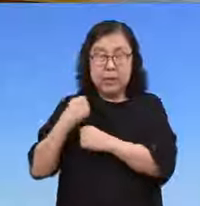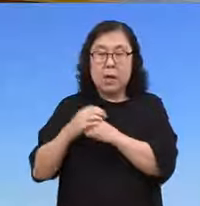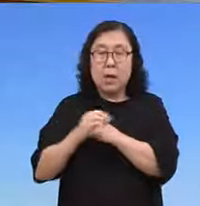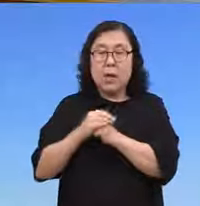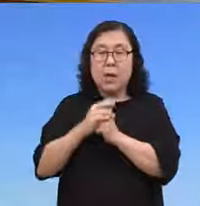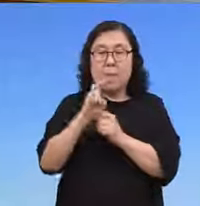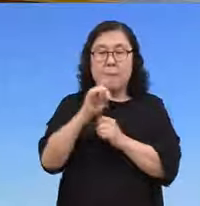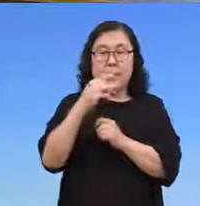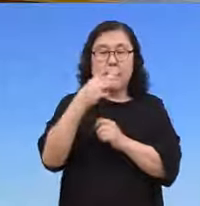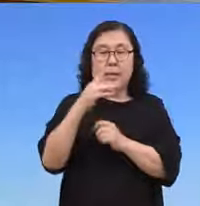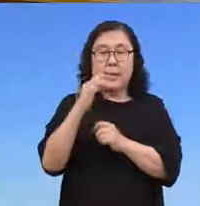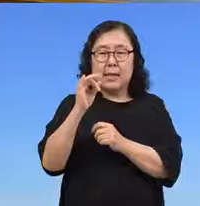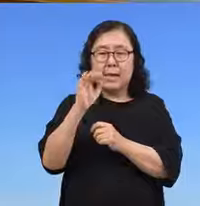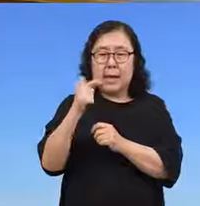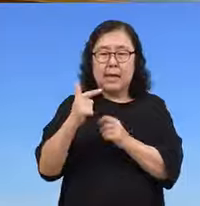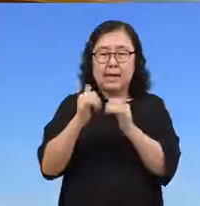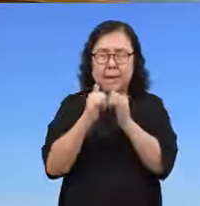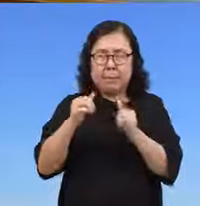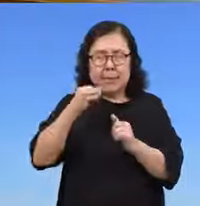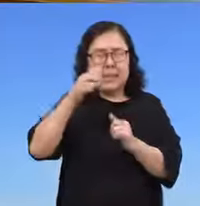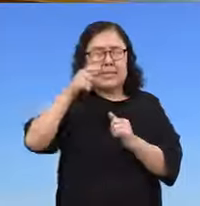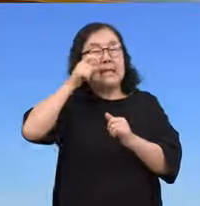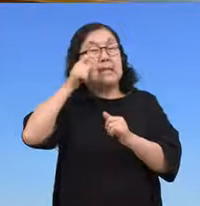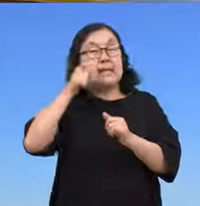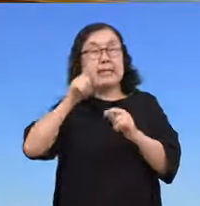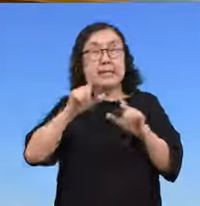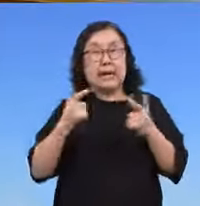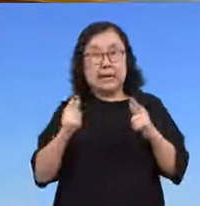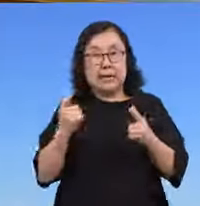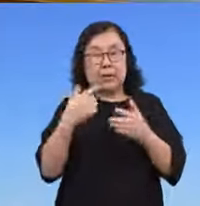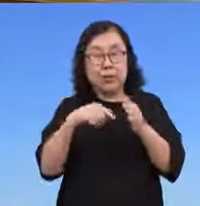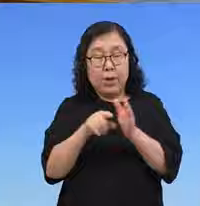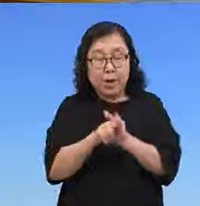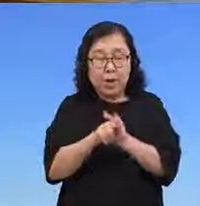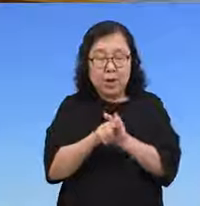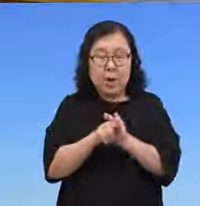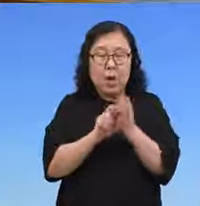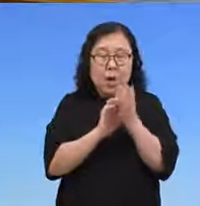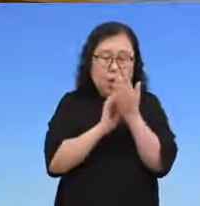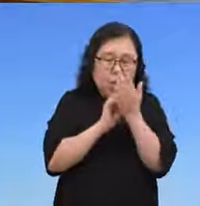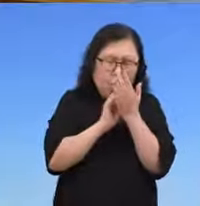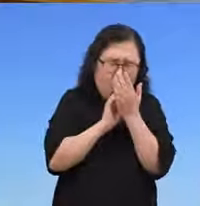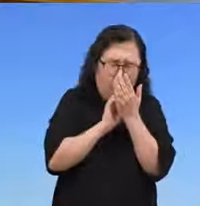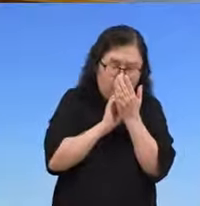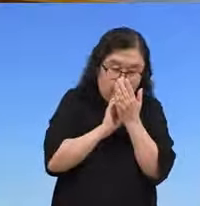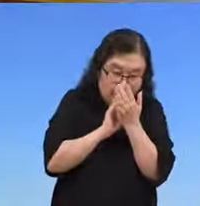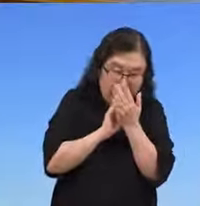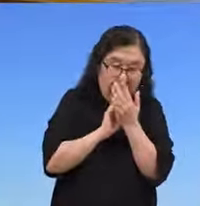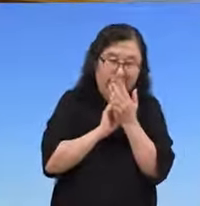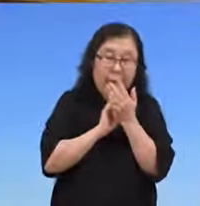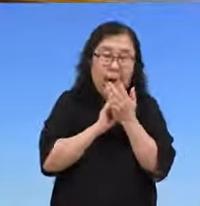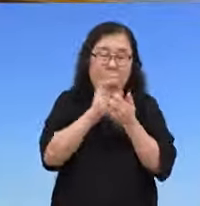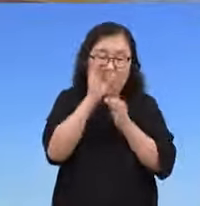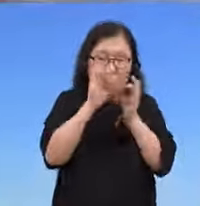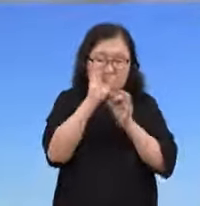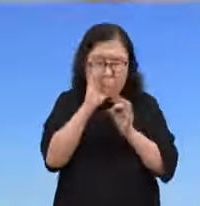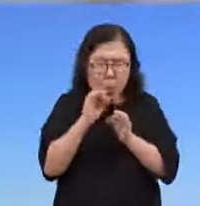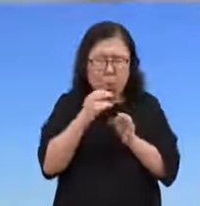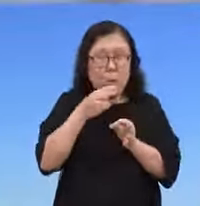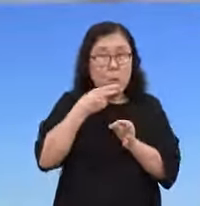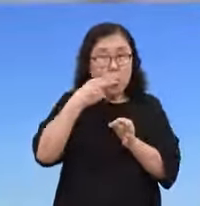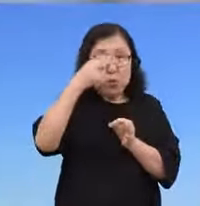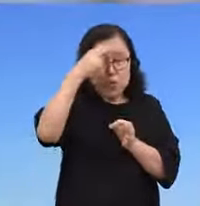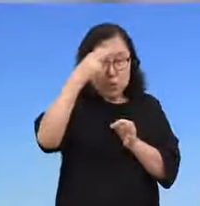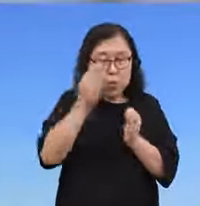사람들에게 들키지 않으려고 포도주 틀에서 몰래 밀 이삭을 타작하고 있었다. 이게 어떤 상황인지 아시겠죠? 이렇게